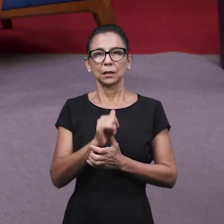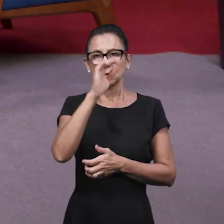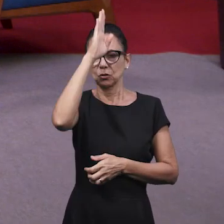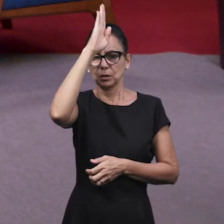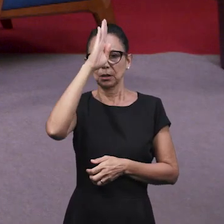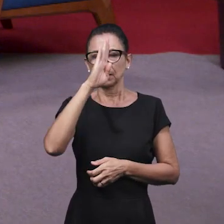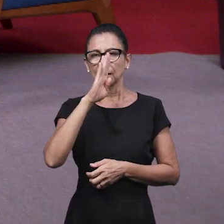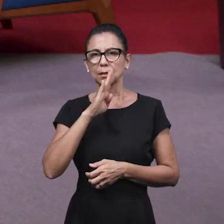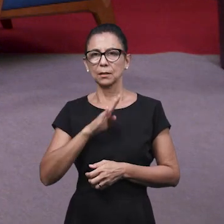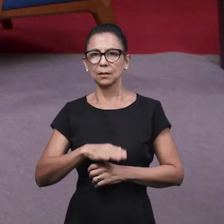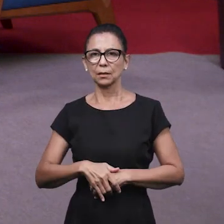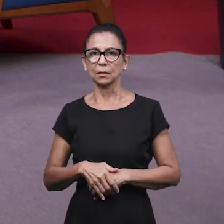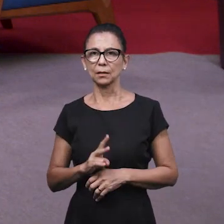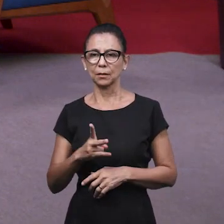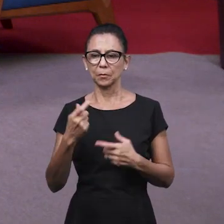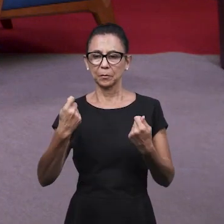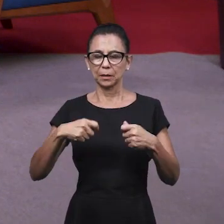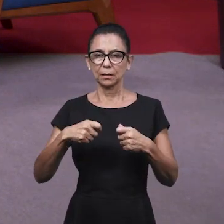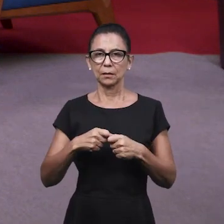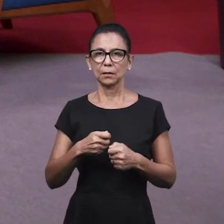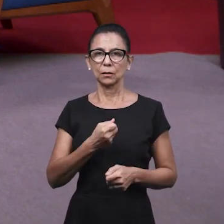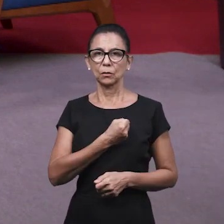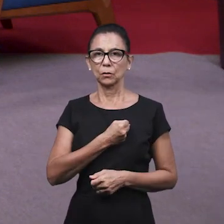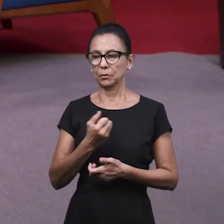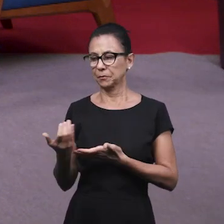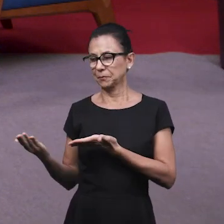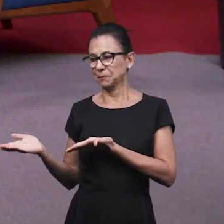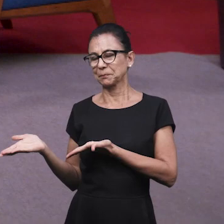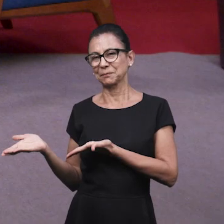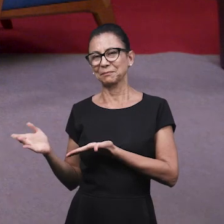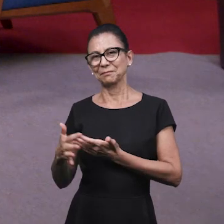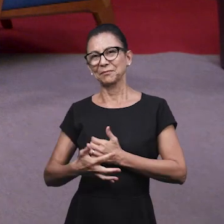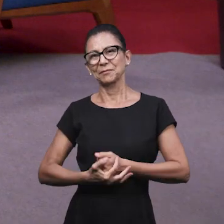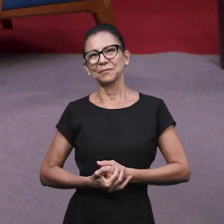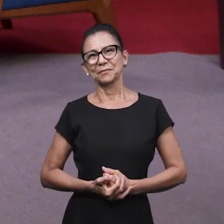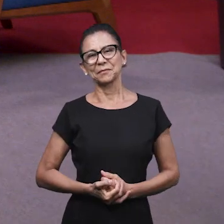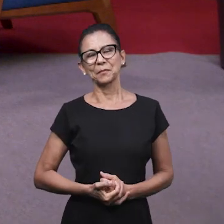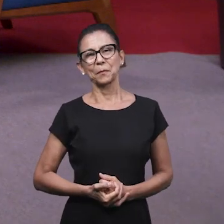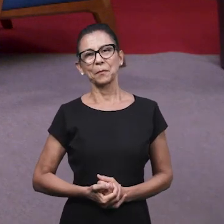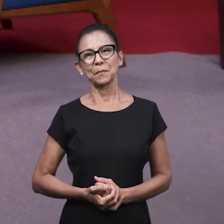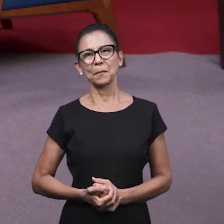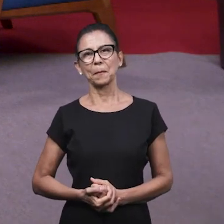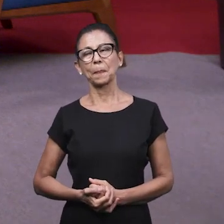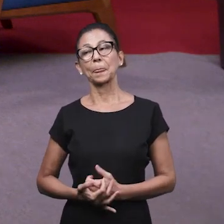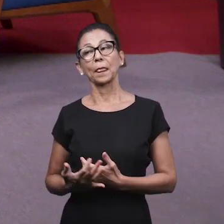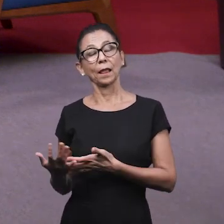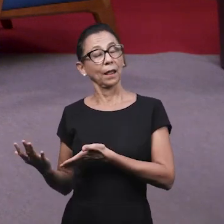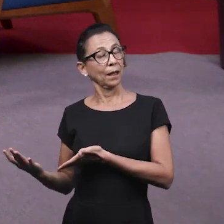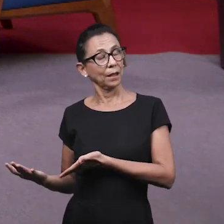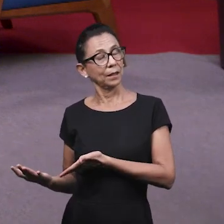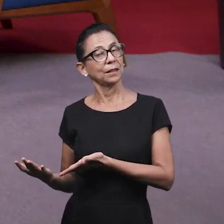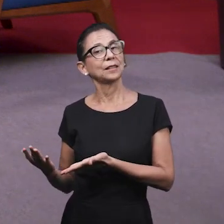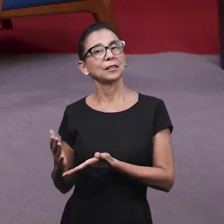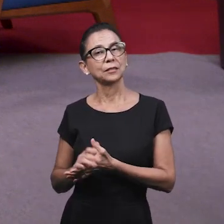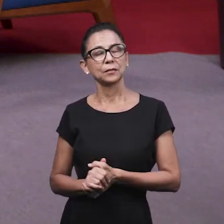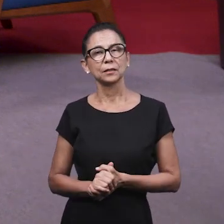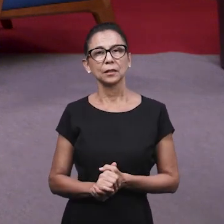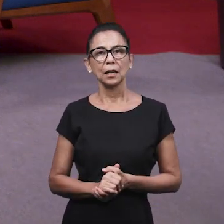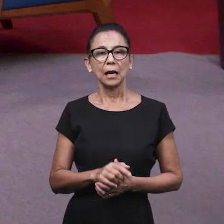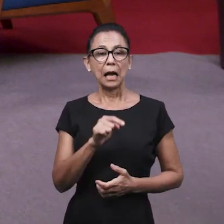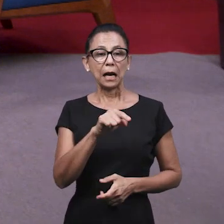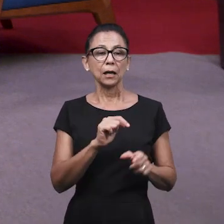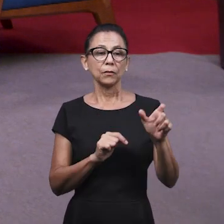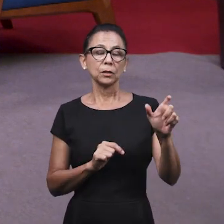vous pouvez le faire toujours quand vous avez besoin. Le numéro est celui qui apparaît à l'écran, 0800 707 376.